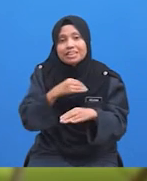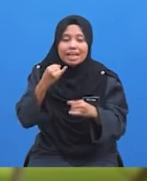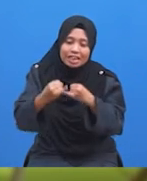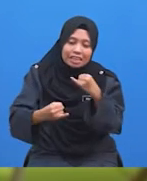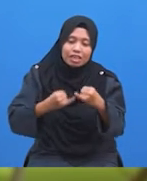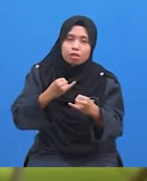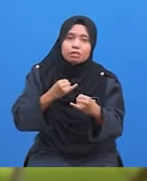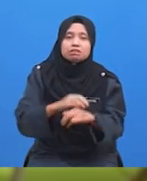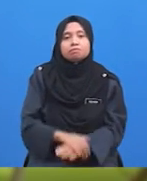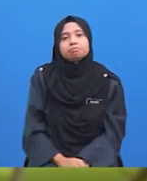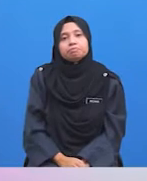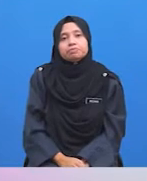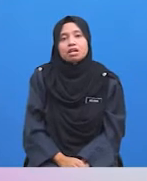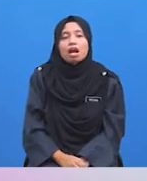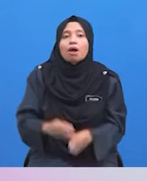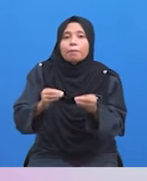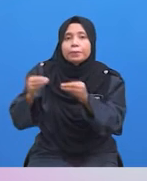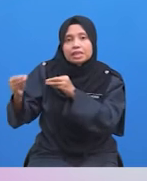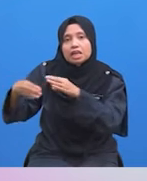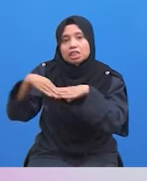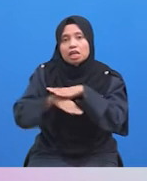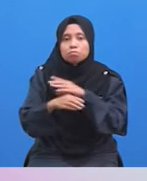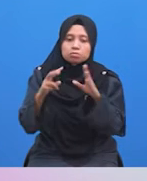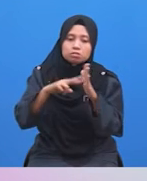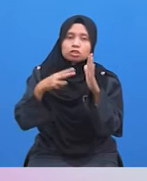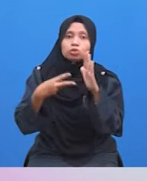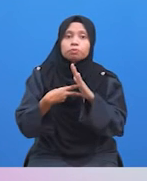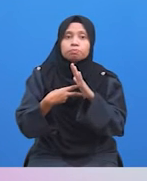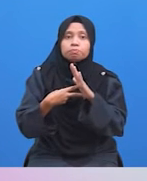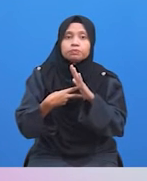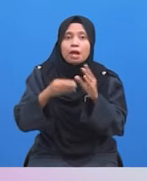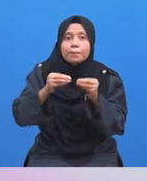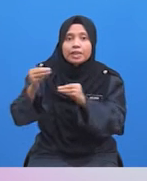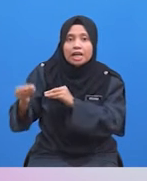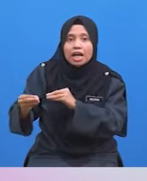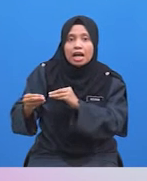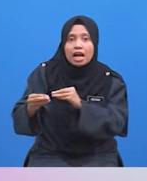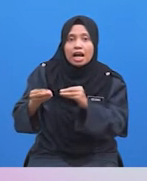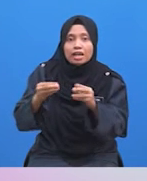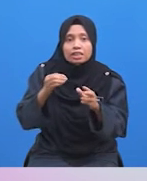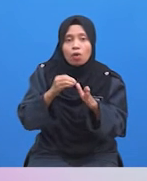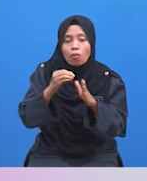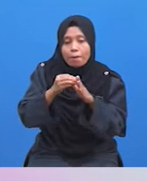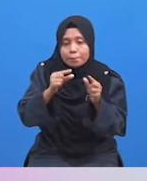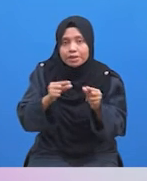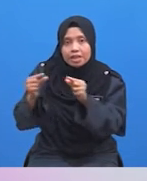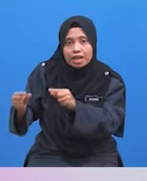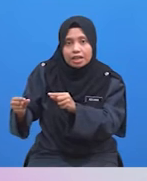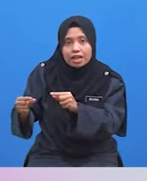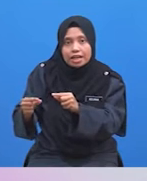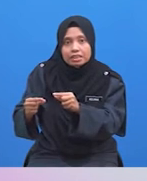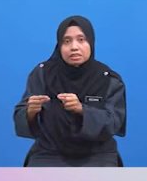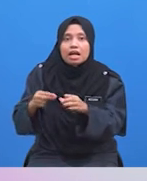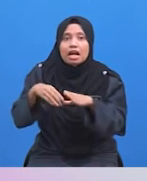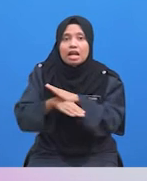antarabangsa migrasi dalaman bermaksud perpindahan atau pergerakan penduduk di